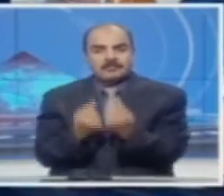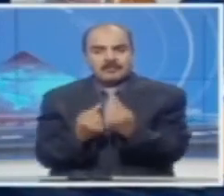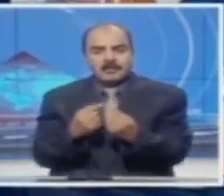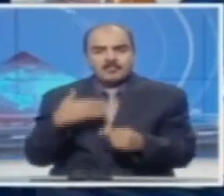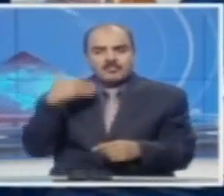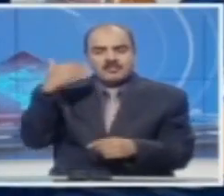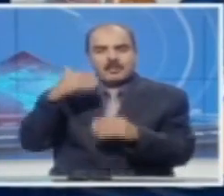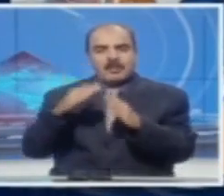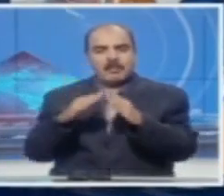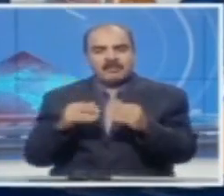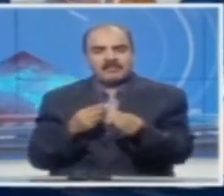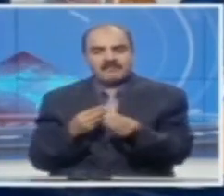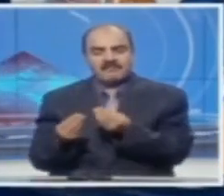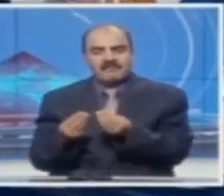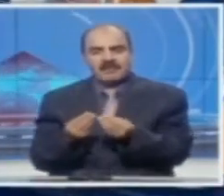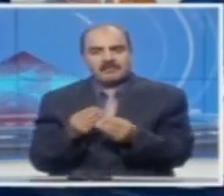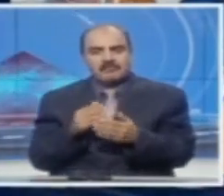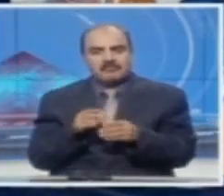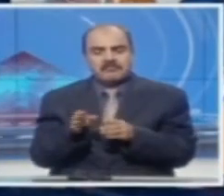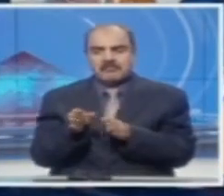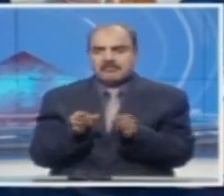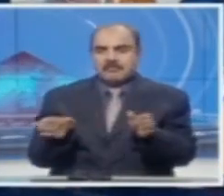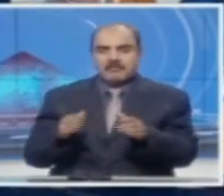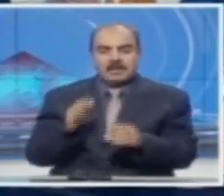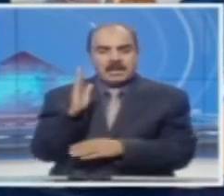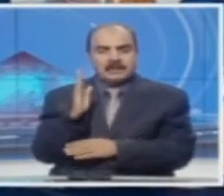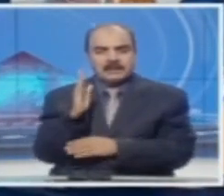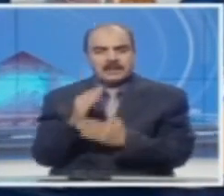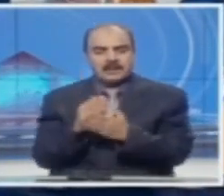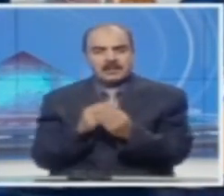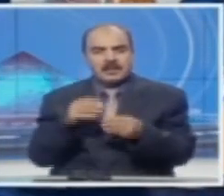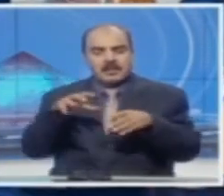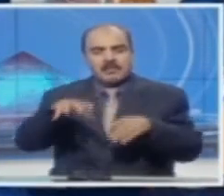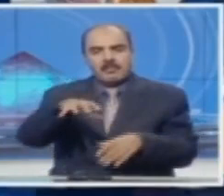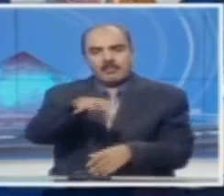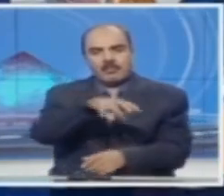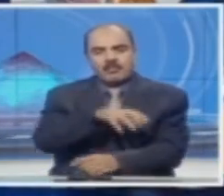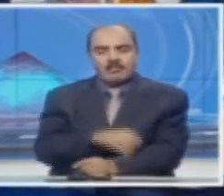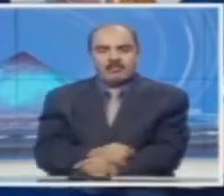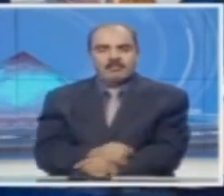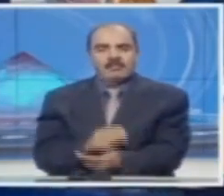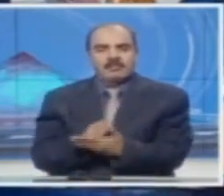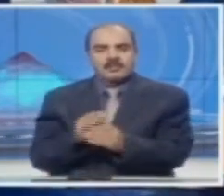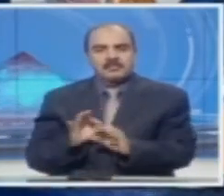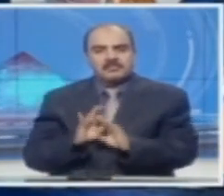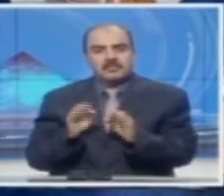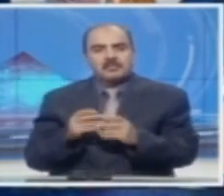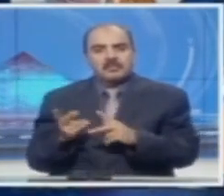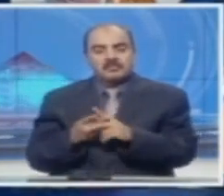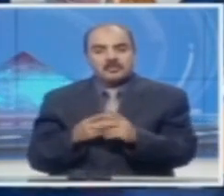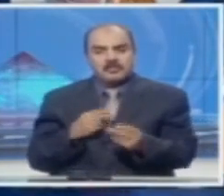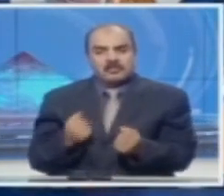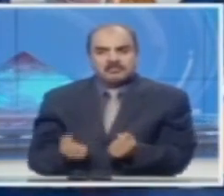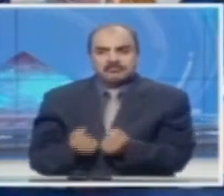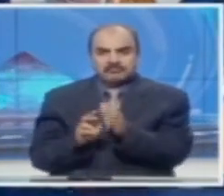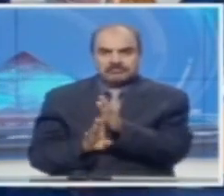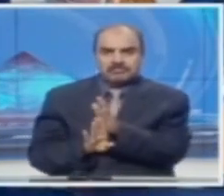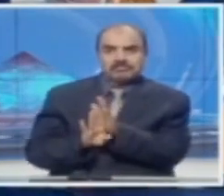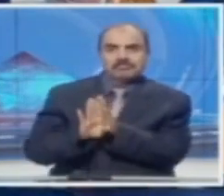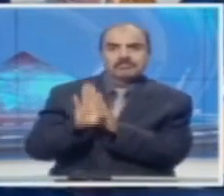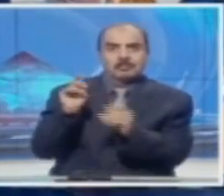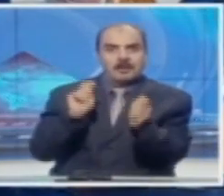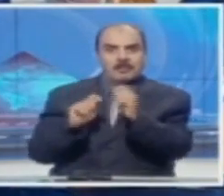للإنتاج الزراعي مستقبل مصر مع المحاور الرئيسة في محيطه الجغرافي، وذلك لاستيعاب حركة التنمية